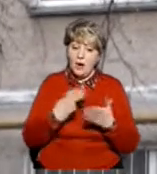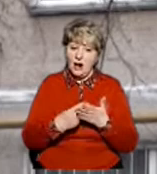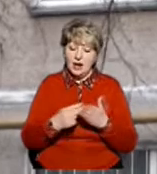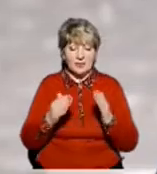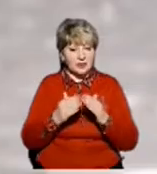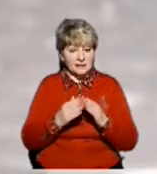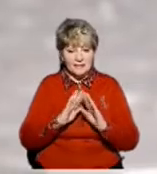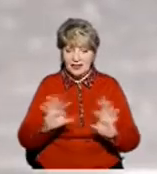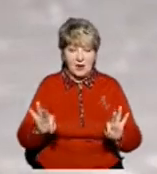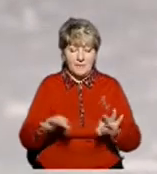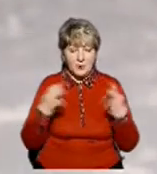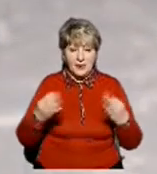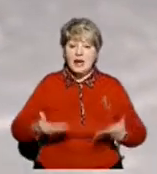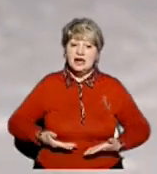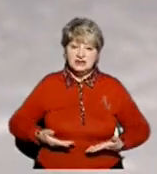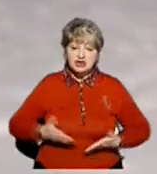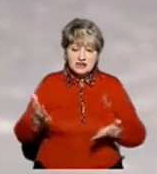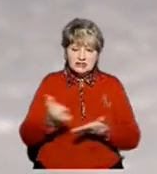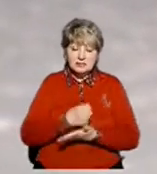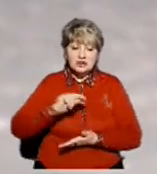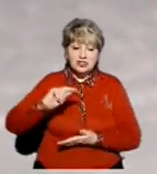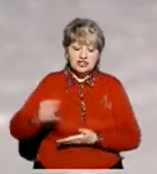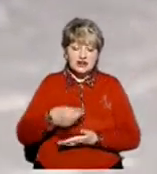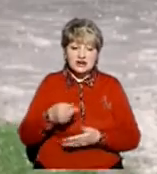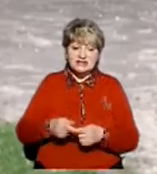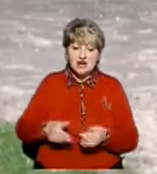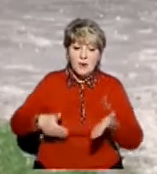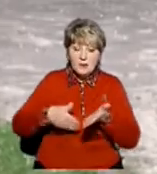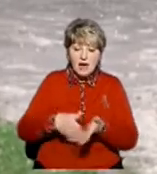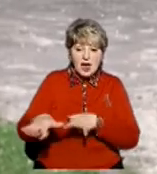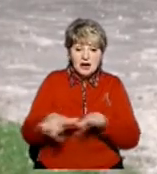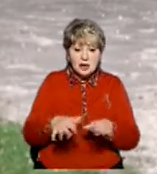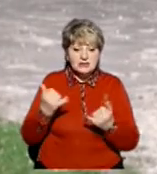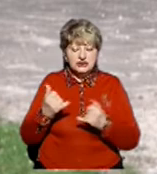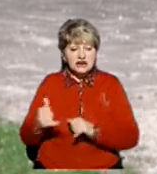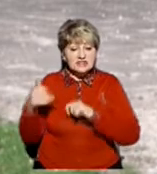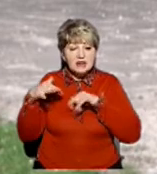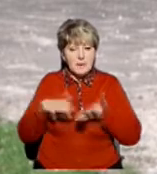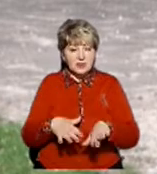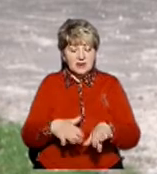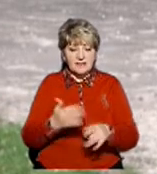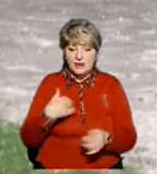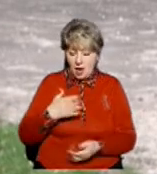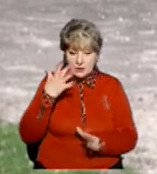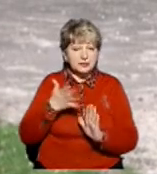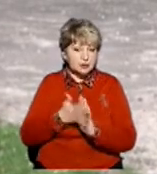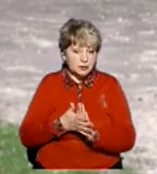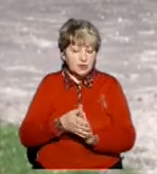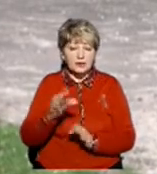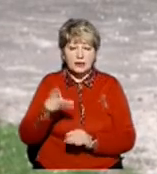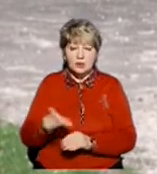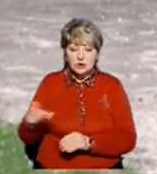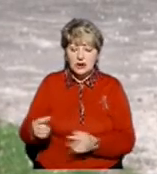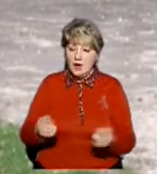не дозволяє, говорить пані Наталя. Житло вони знайшли через ріелторів. Наплив, я так розумію, зараз. Наплив, я так розумію,